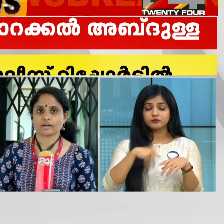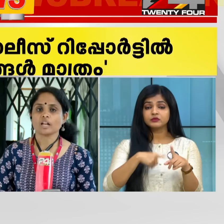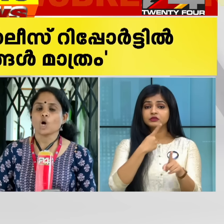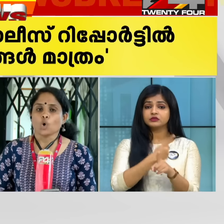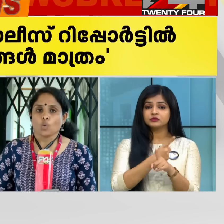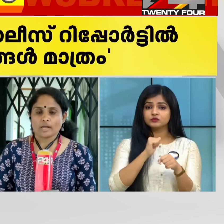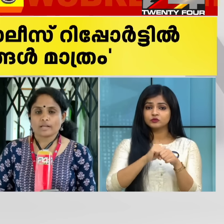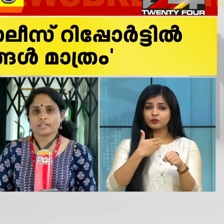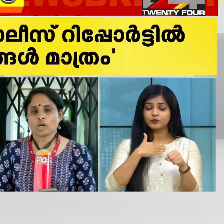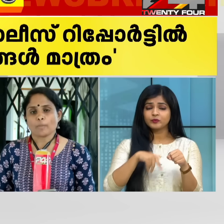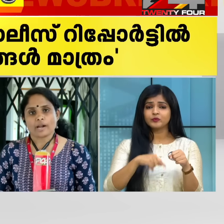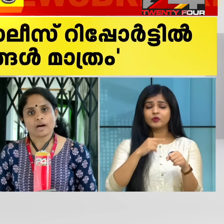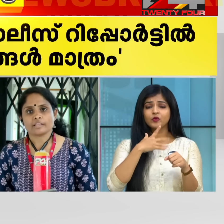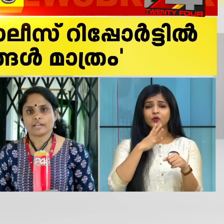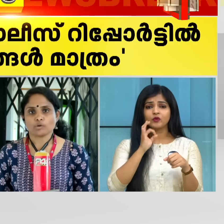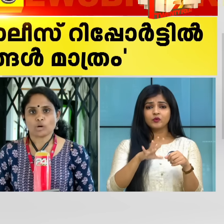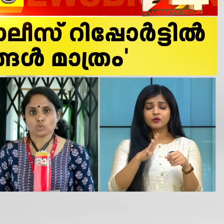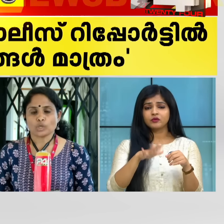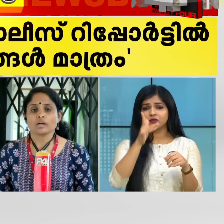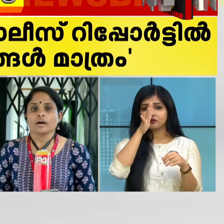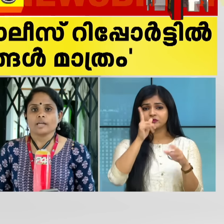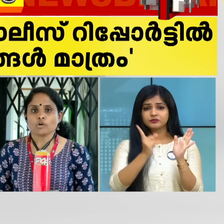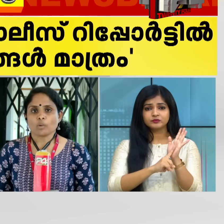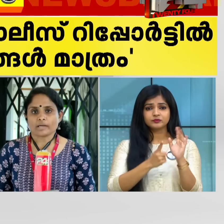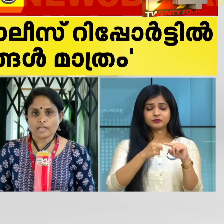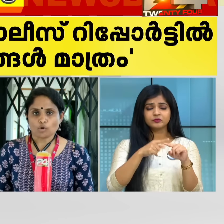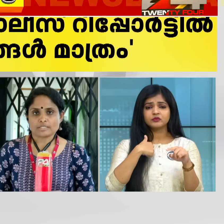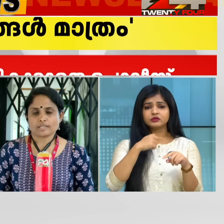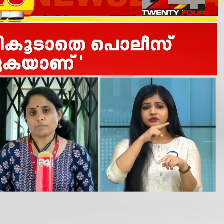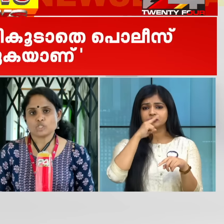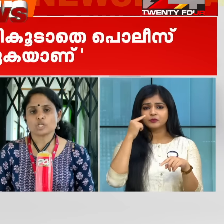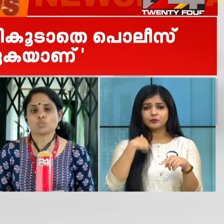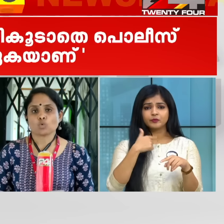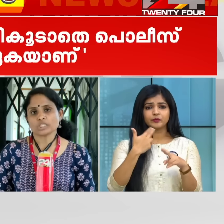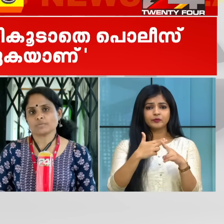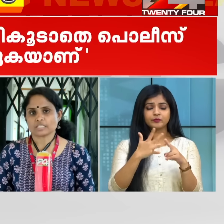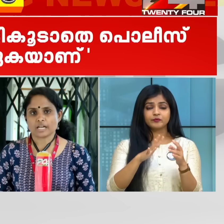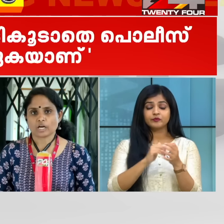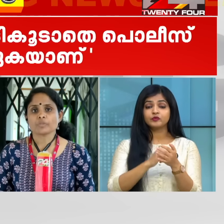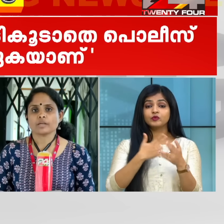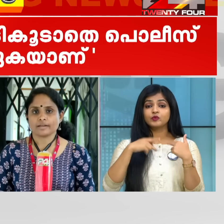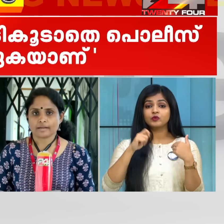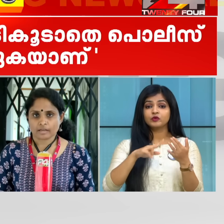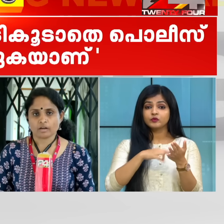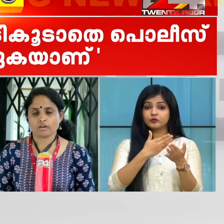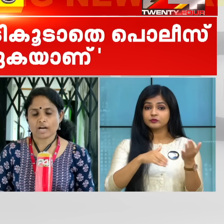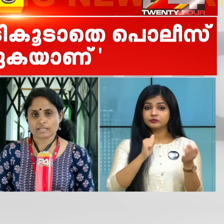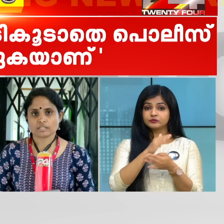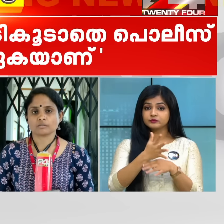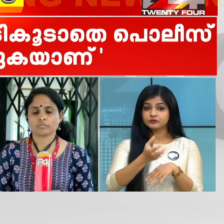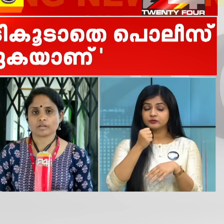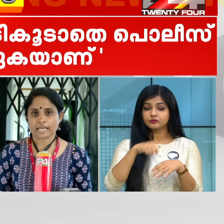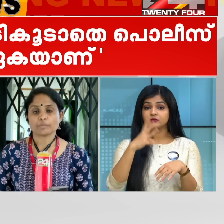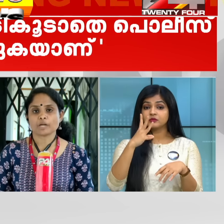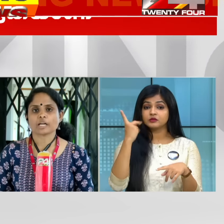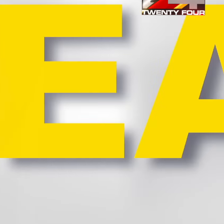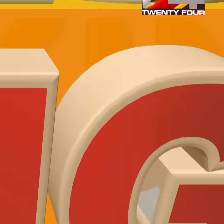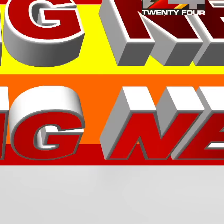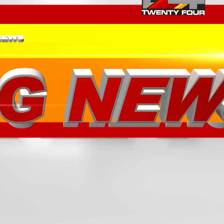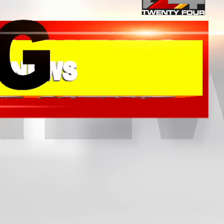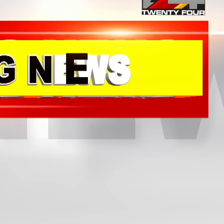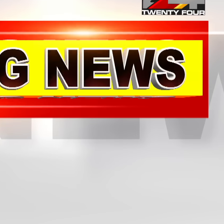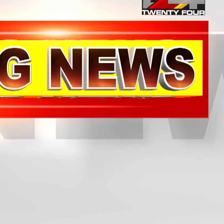പ്രചരണങ്ങളിൽ വലിയ രീതിയിലുള്ള മാനഹാനി തനിക്കുണ്ടാവുന്നുണ്ട്. ഈ ഒരു വക്കീൽ നോട്ടീസ് ലഭിച്ച് 3 ദിവസത്തിനകം ഇതിന് ഖേദപ്രകടനം